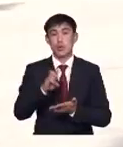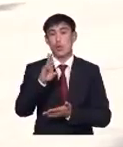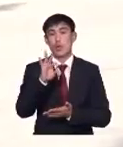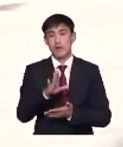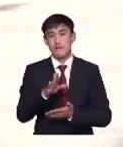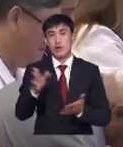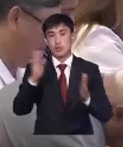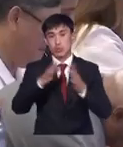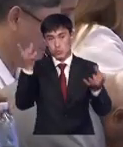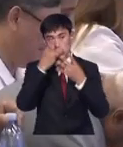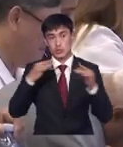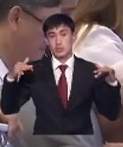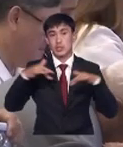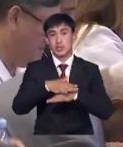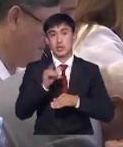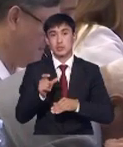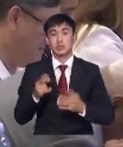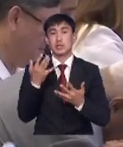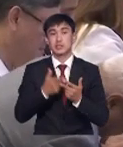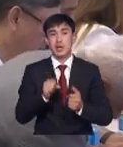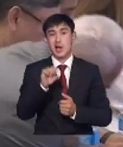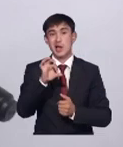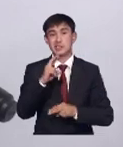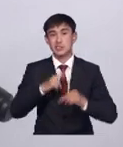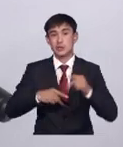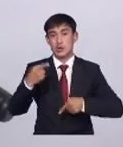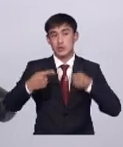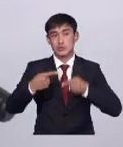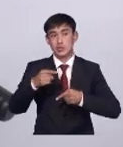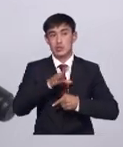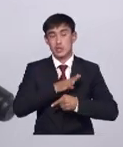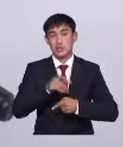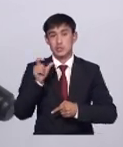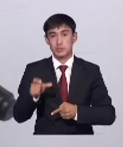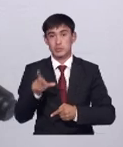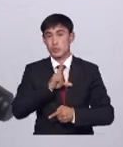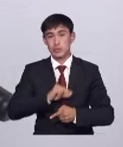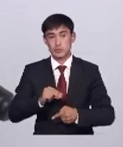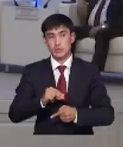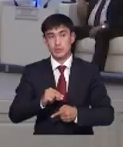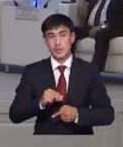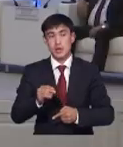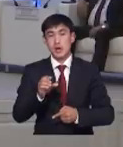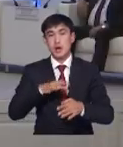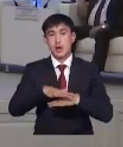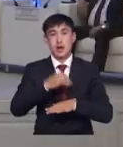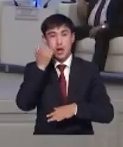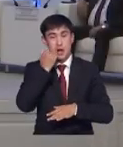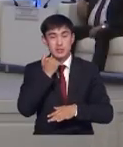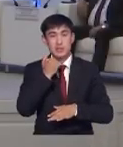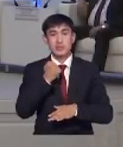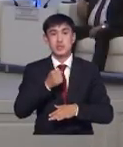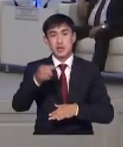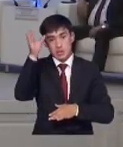Қонаевтағы мәдениет үйіне жиылған азаматтар арасында АЭС салуға қарсылық танытқан азамат болмады. Қазыналы қарттар ғылым мен